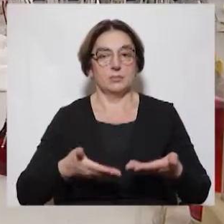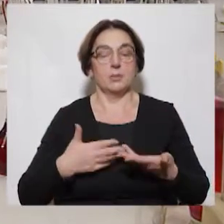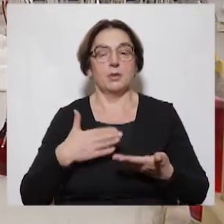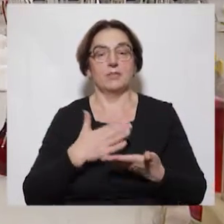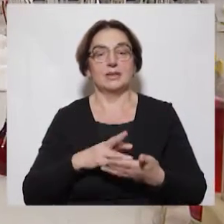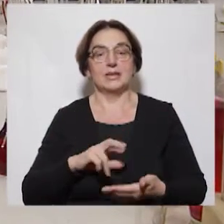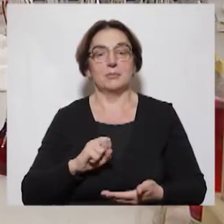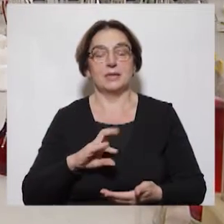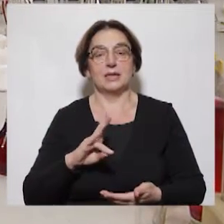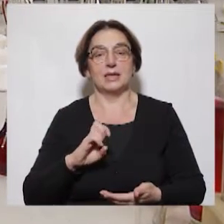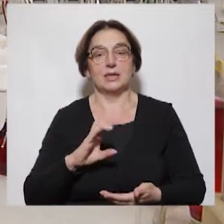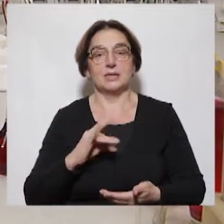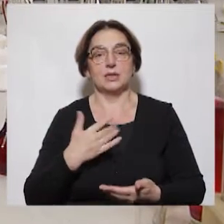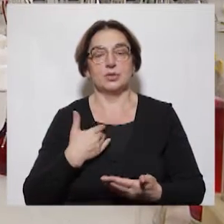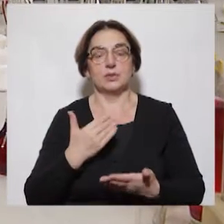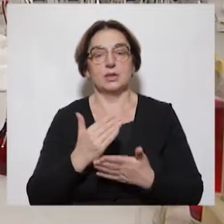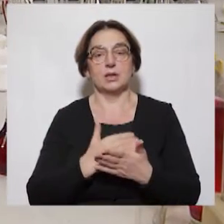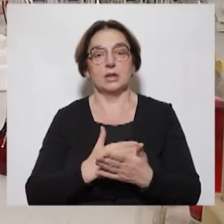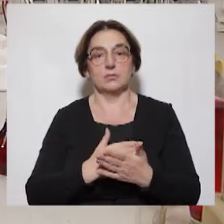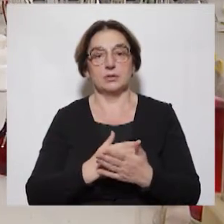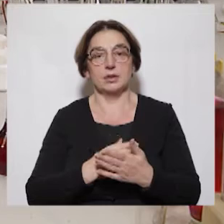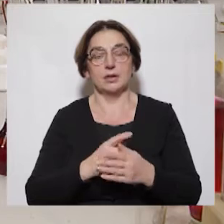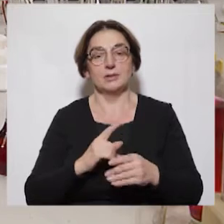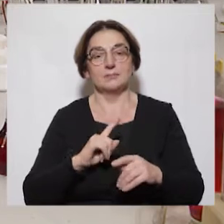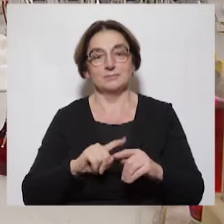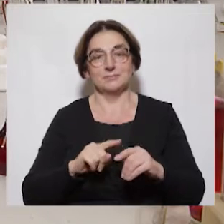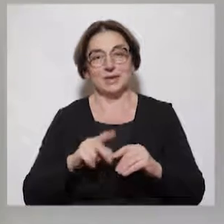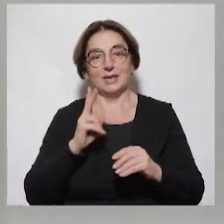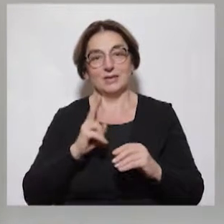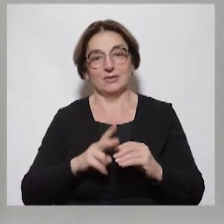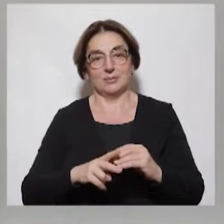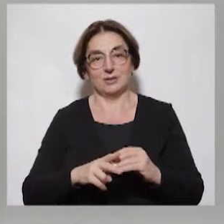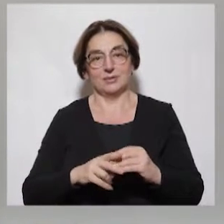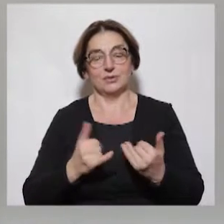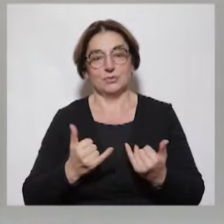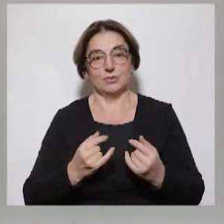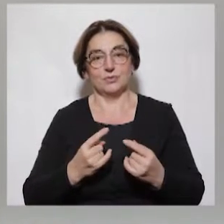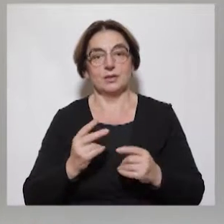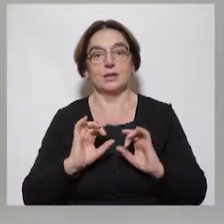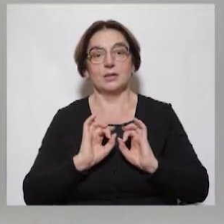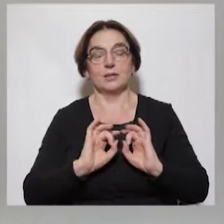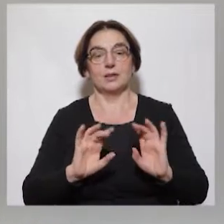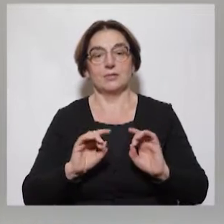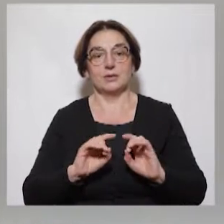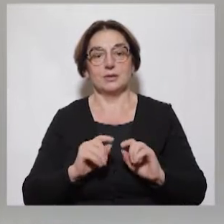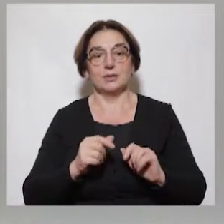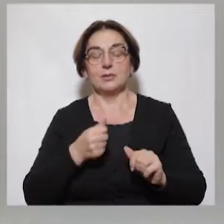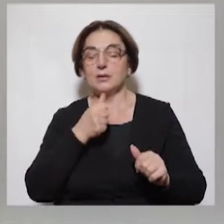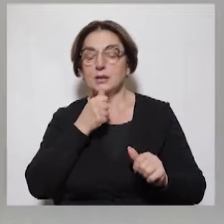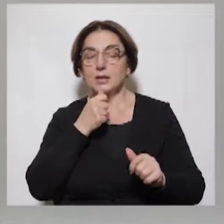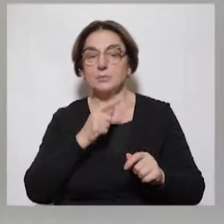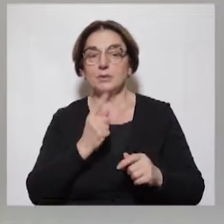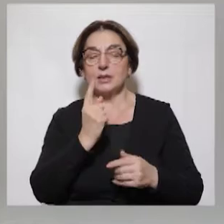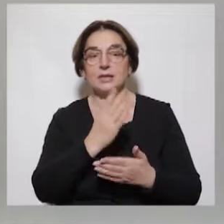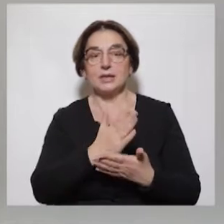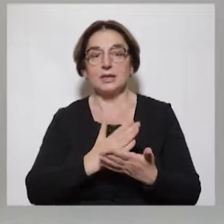მოგესალმებით, მე ვარ დემეტრე ნარსია და ჩვენი გაკვეთილები დასასრულს მიუახლოვთ. დღეს ჩვენ განვიხილავთ ექსპერიმენტული ნაწილის